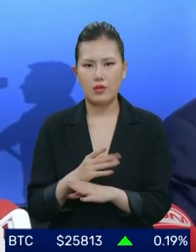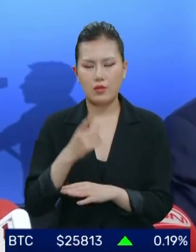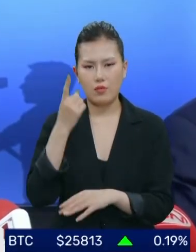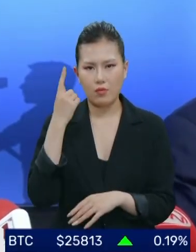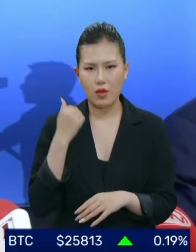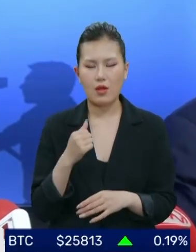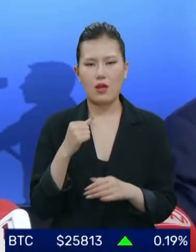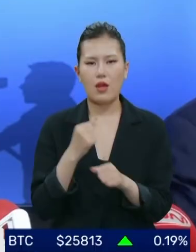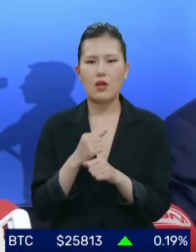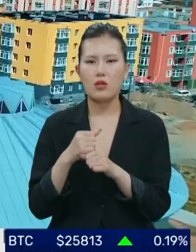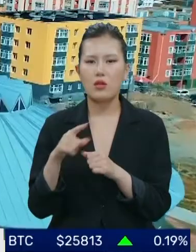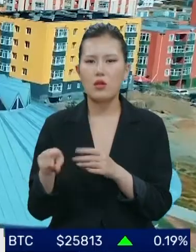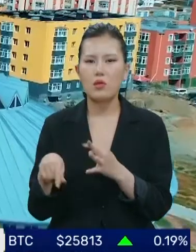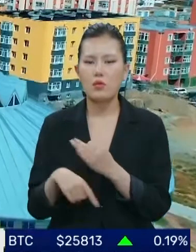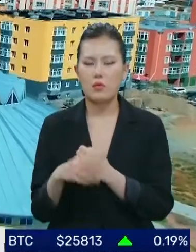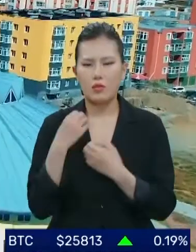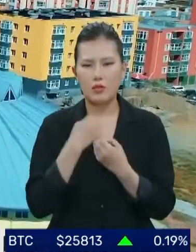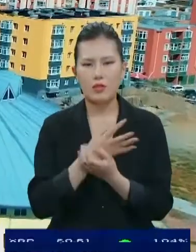энэ ажлын байруудыг бол зарлнаа.